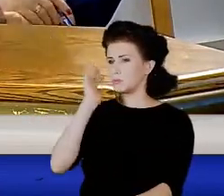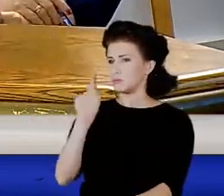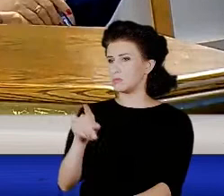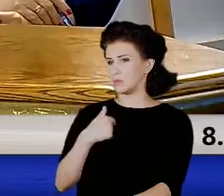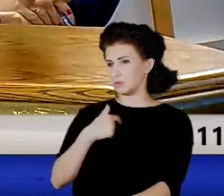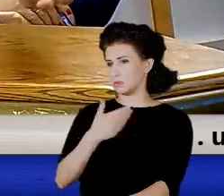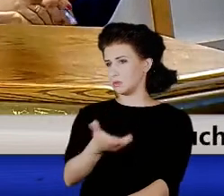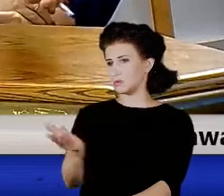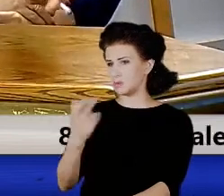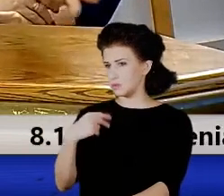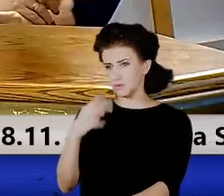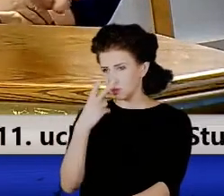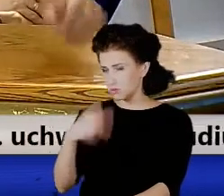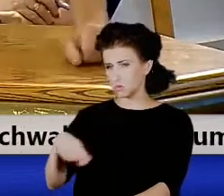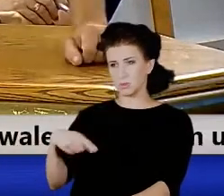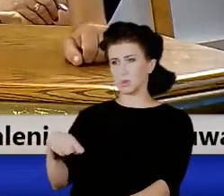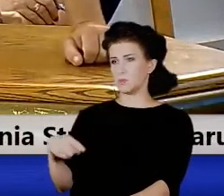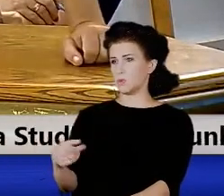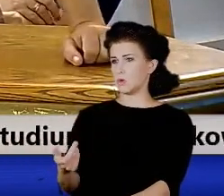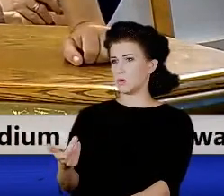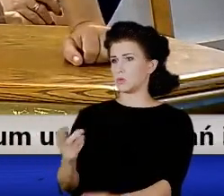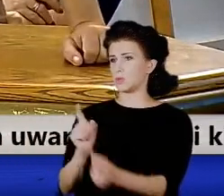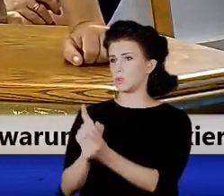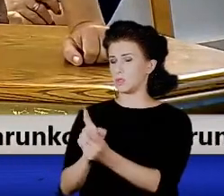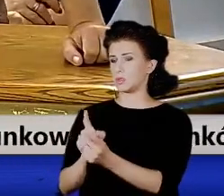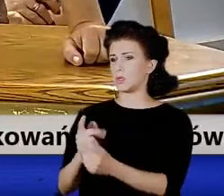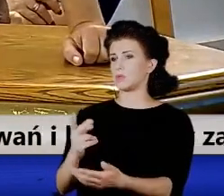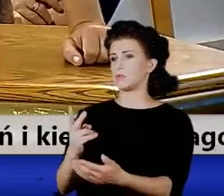ani na spotkaniach dwukrotnych